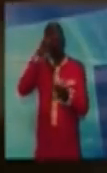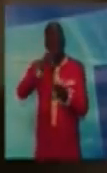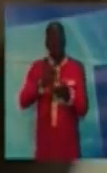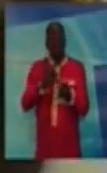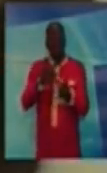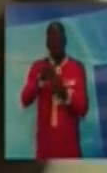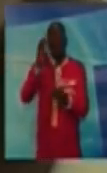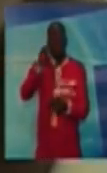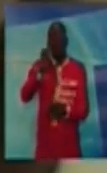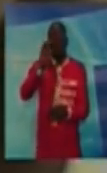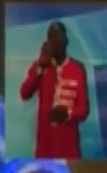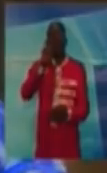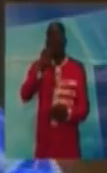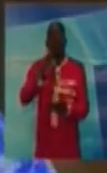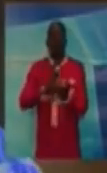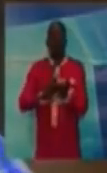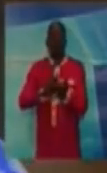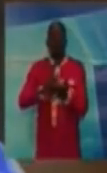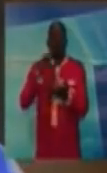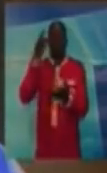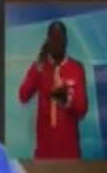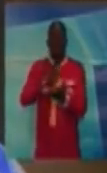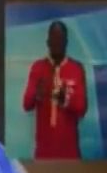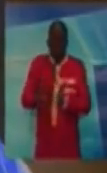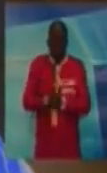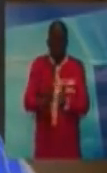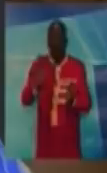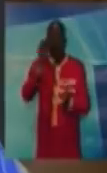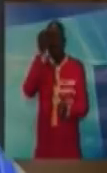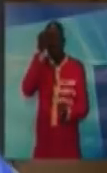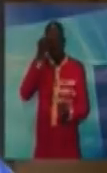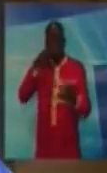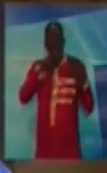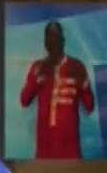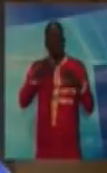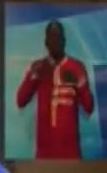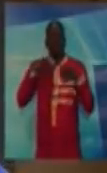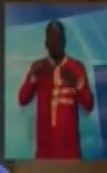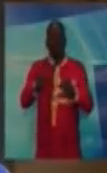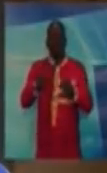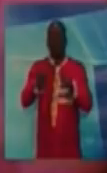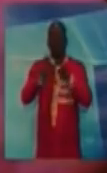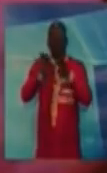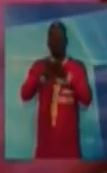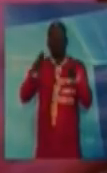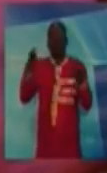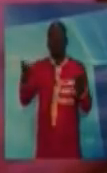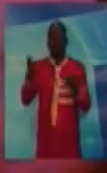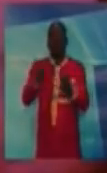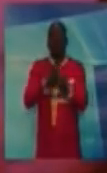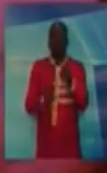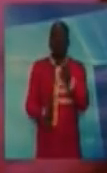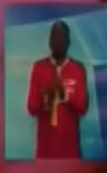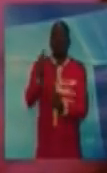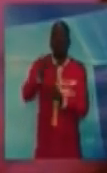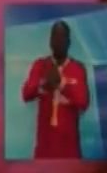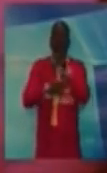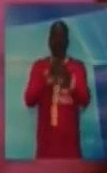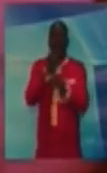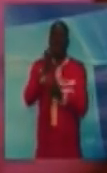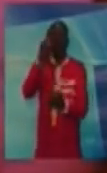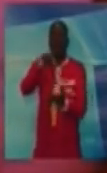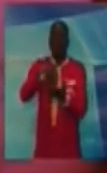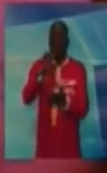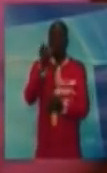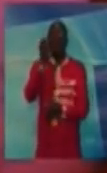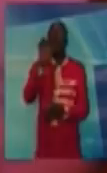comprimé déparasitant. Le secrétaire général du ministère de la Santé lance ainsi le premier passage de l'année